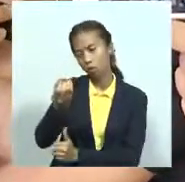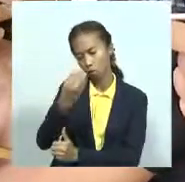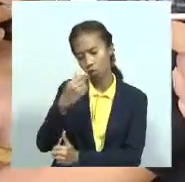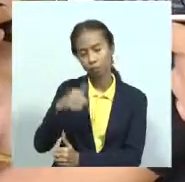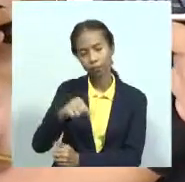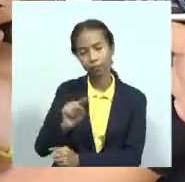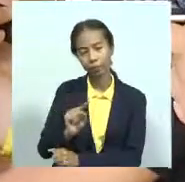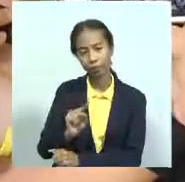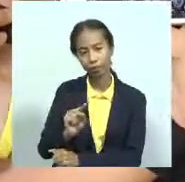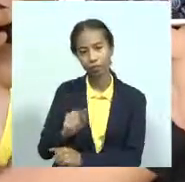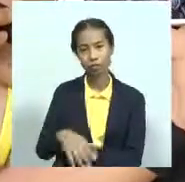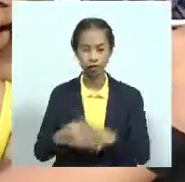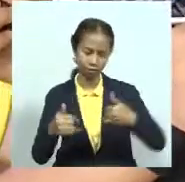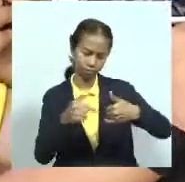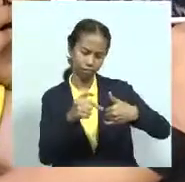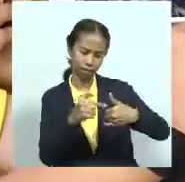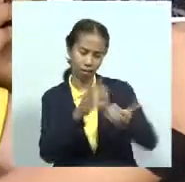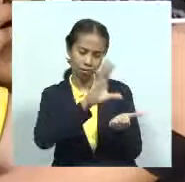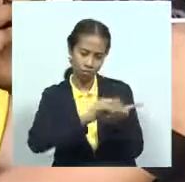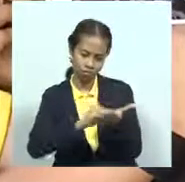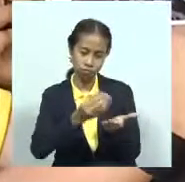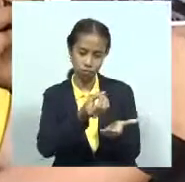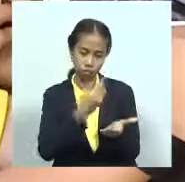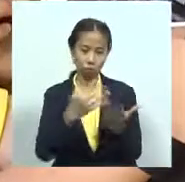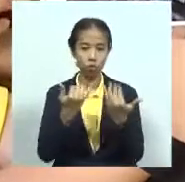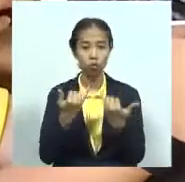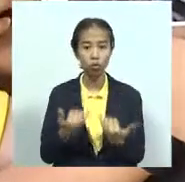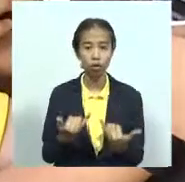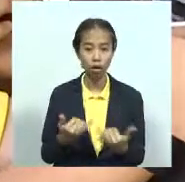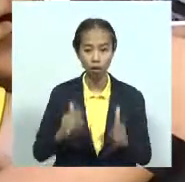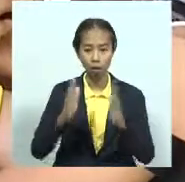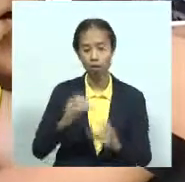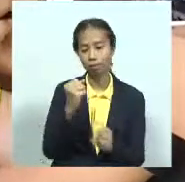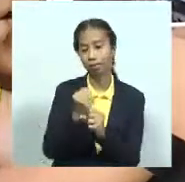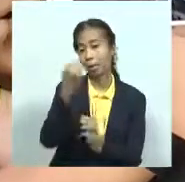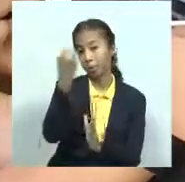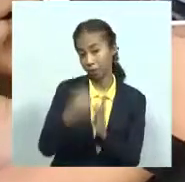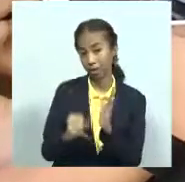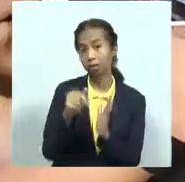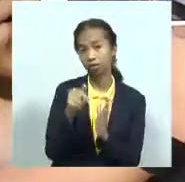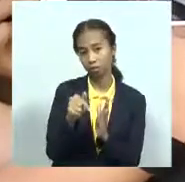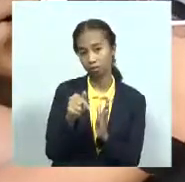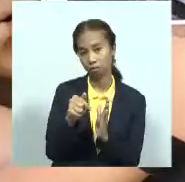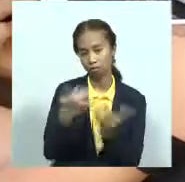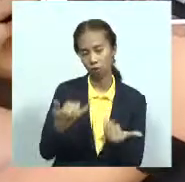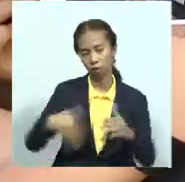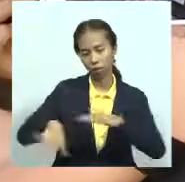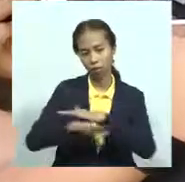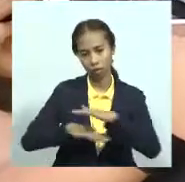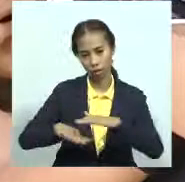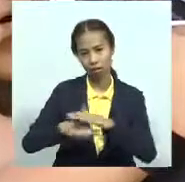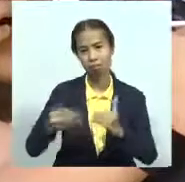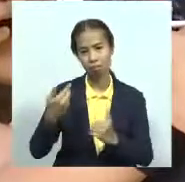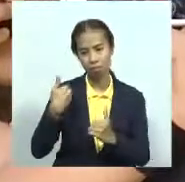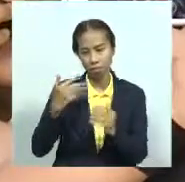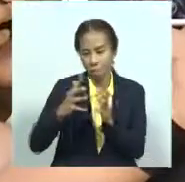นะฮะที่ท่านยืนอยู่ข้างผมนี่คือณเวลานี้เนี่ยผู้ที่ร่วมกระทำความผิดเนี่ยเบื้องต้นนี่ก็ต้องเรียนตรงๆว่า